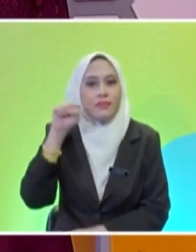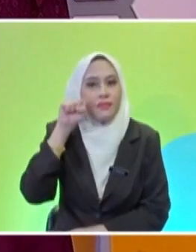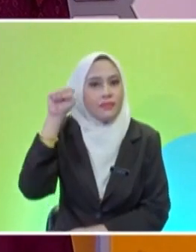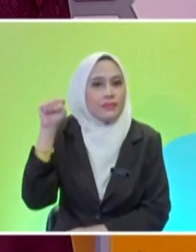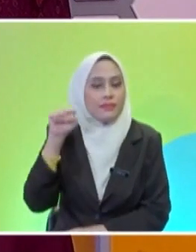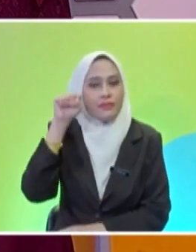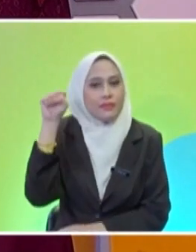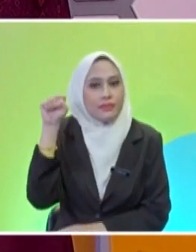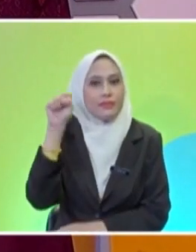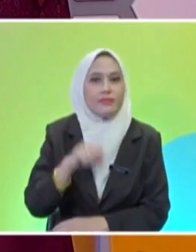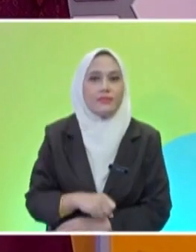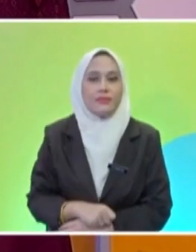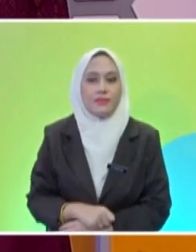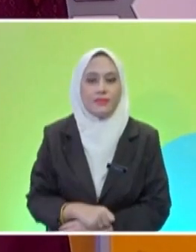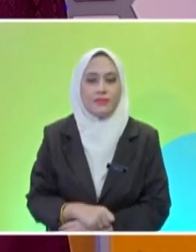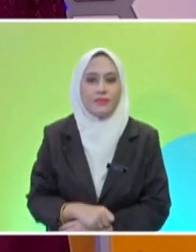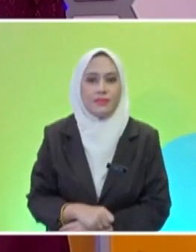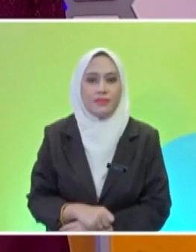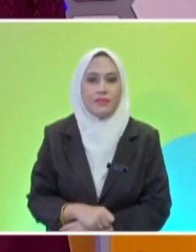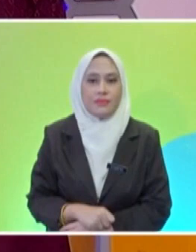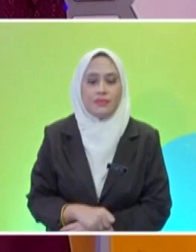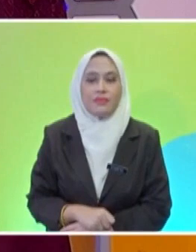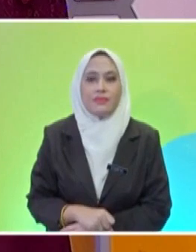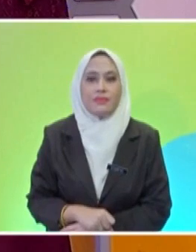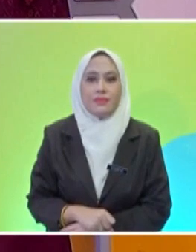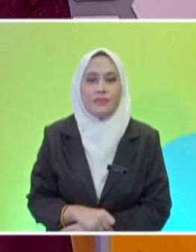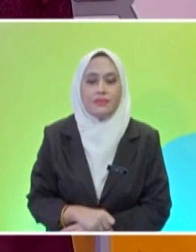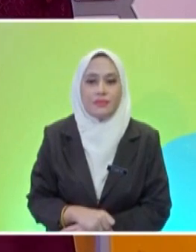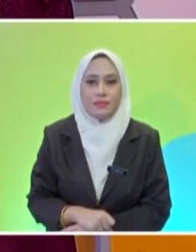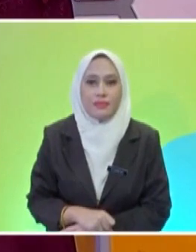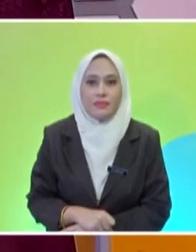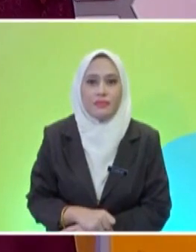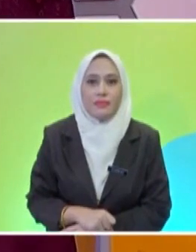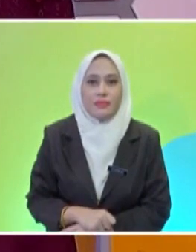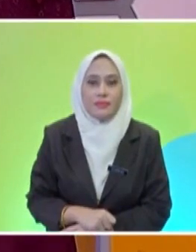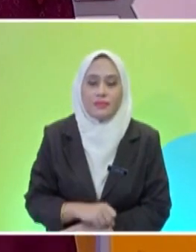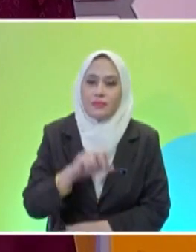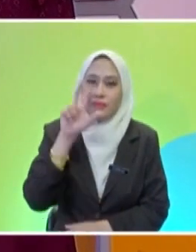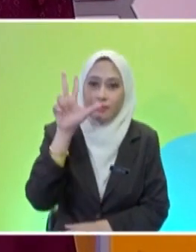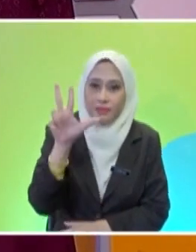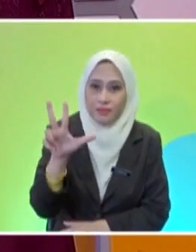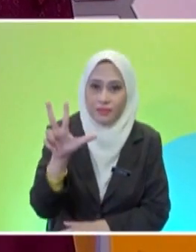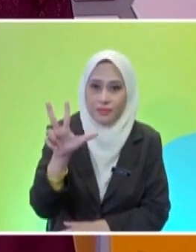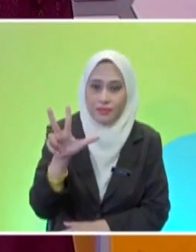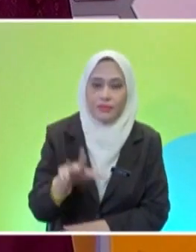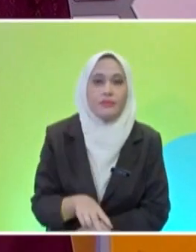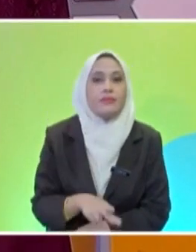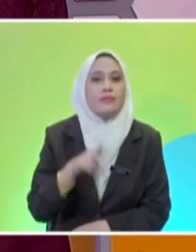Selasa. Hari Selasa. Murid-murid boleh baca. Okey, yang ketiga,